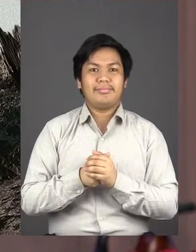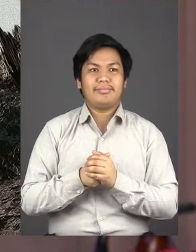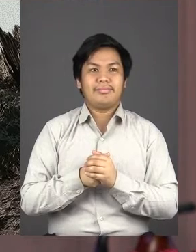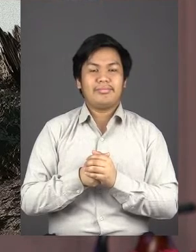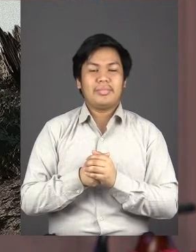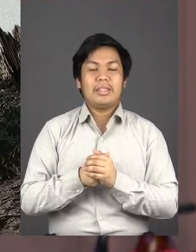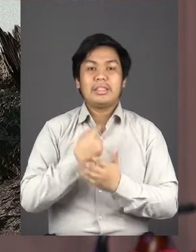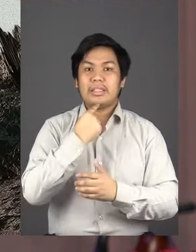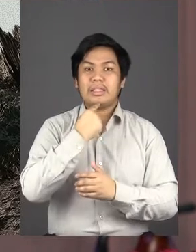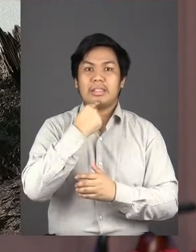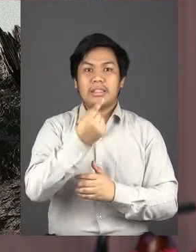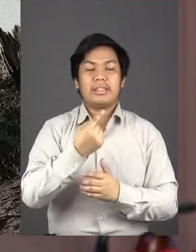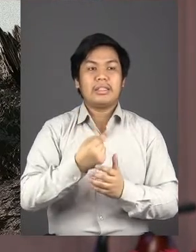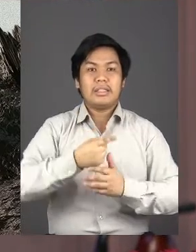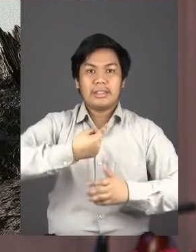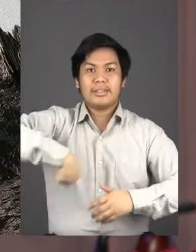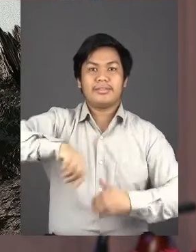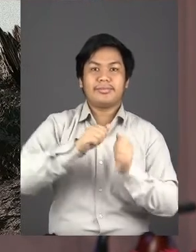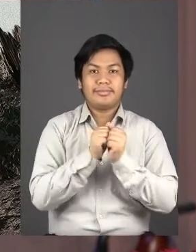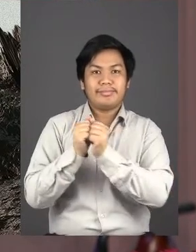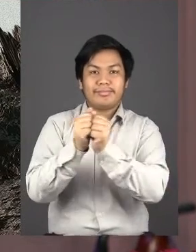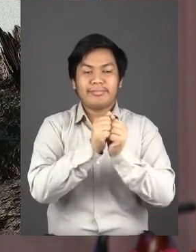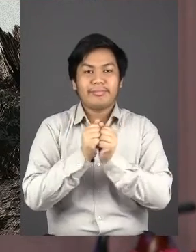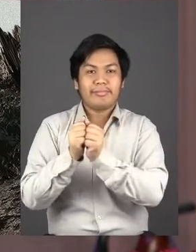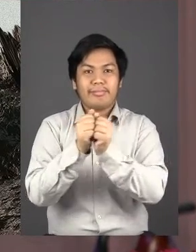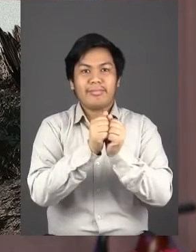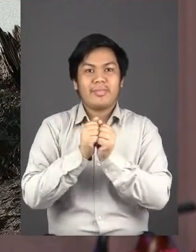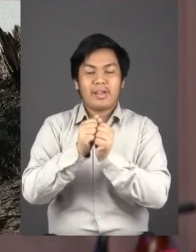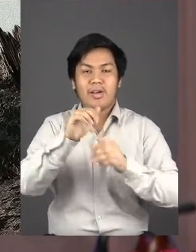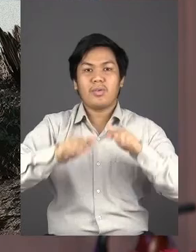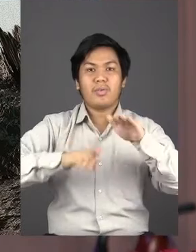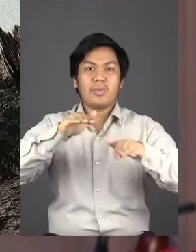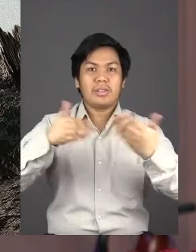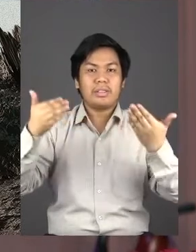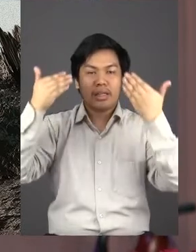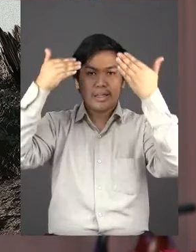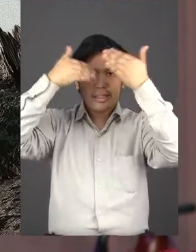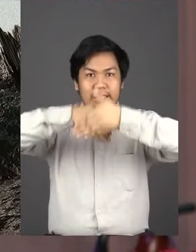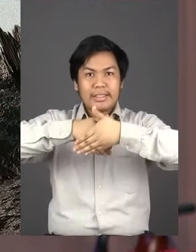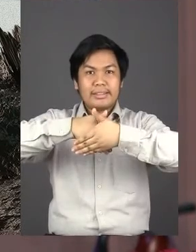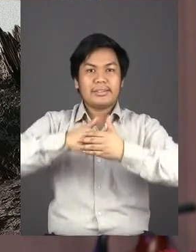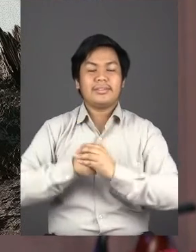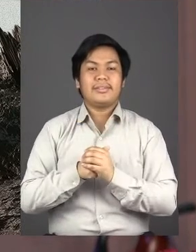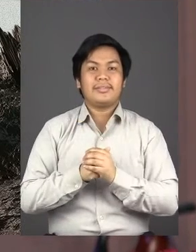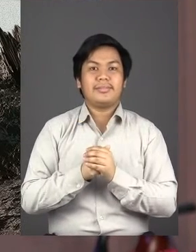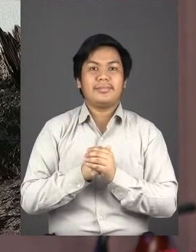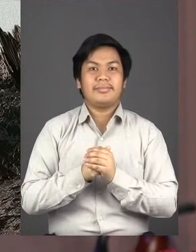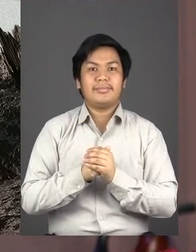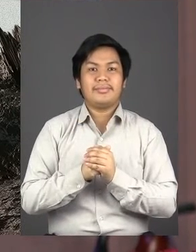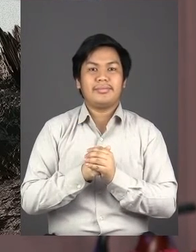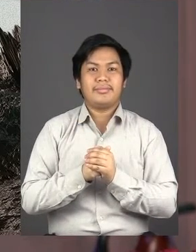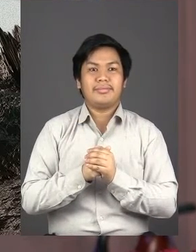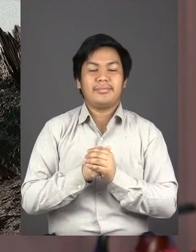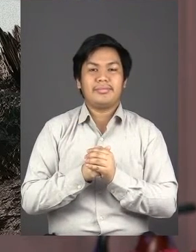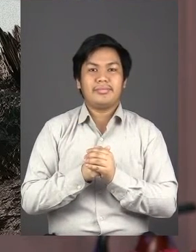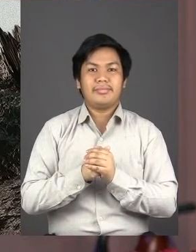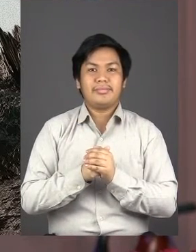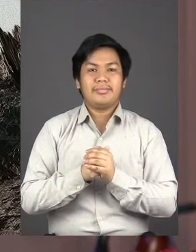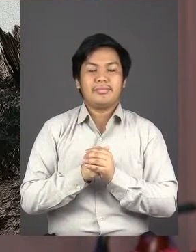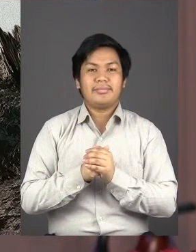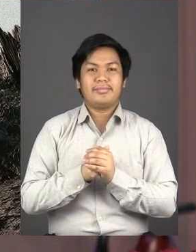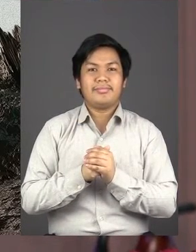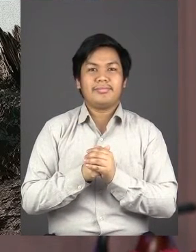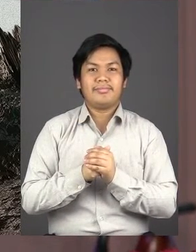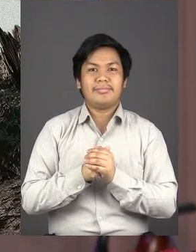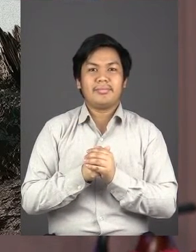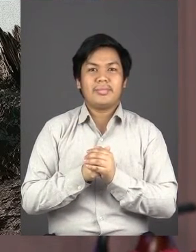Kaya sabi niya, if we say we have fellowship with Him while we walk in darkness, ang ibig sabihin po noon, yung, hindi naman po yung